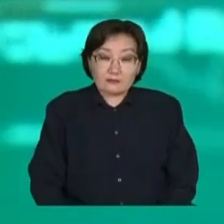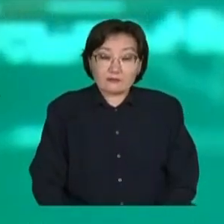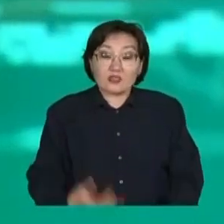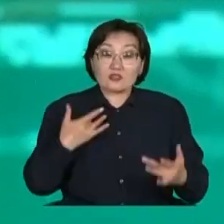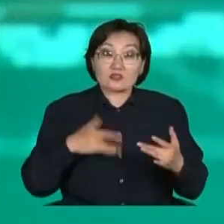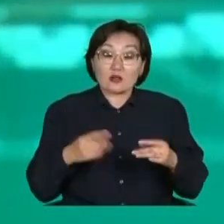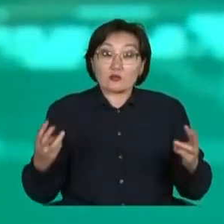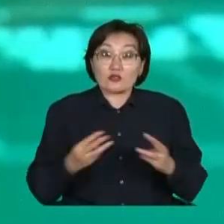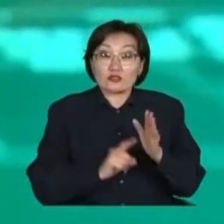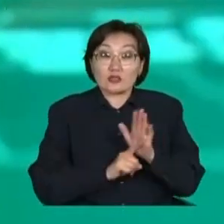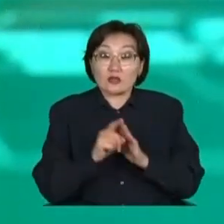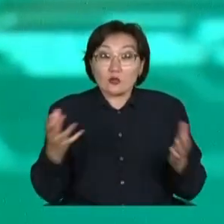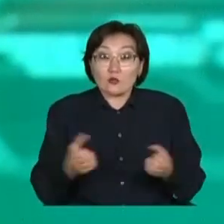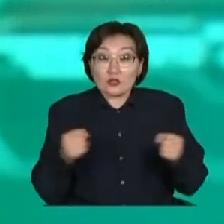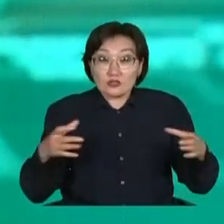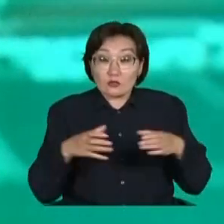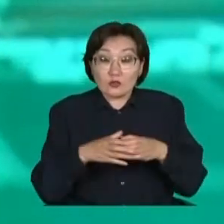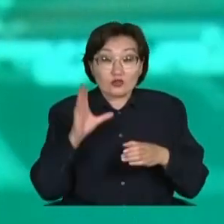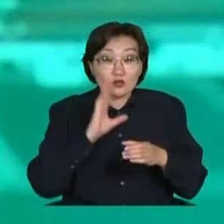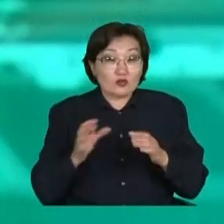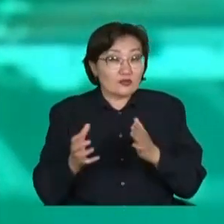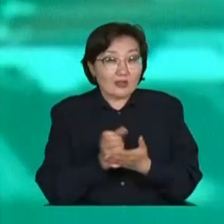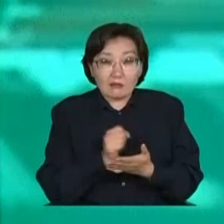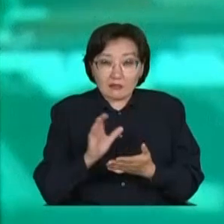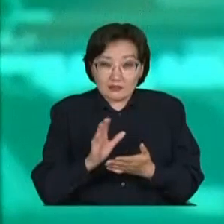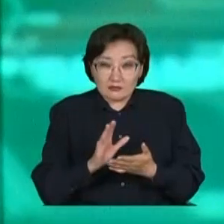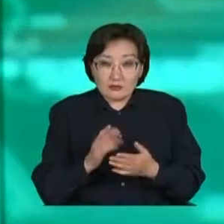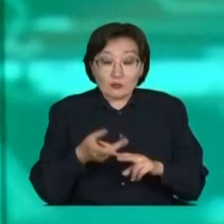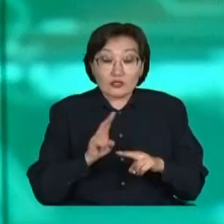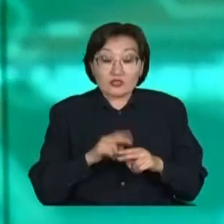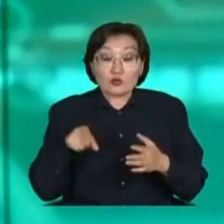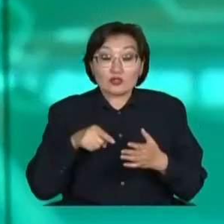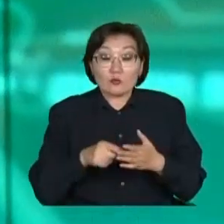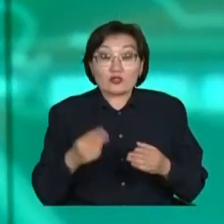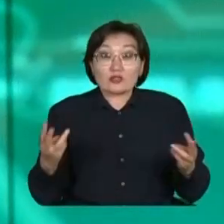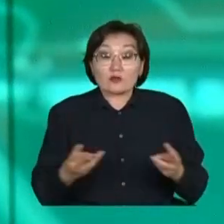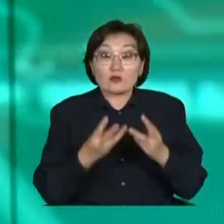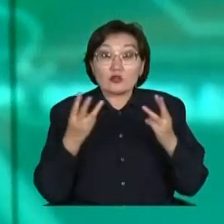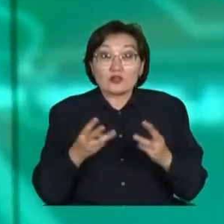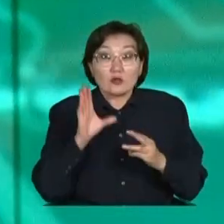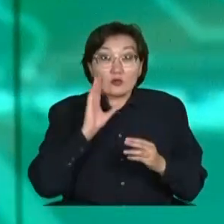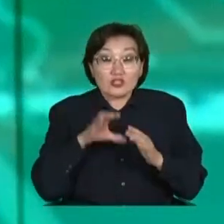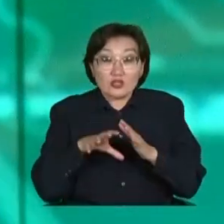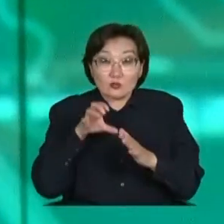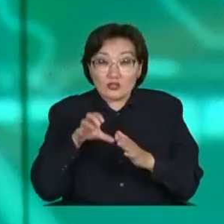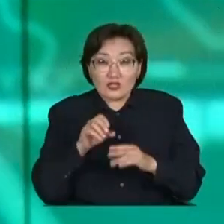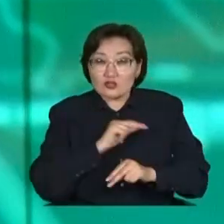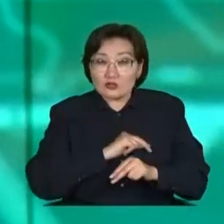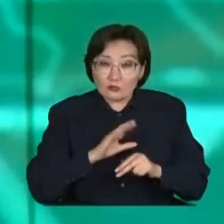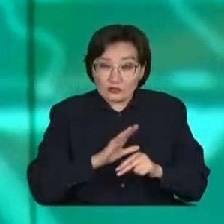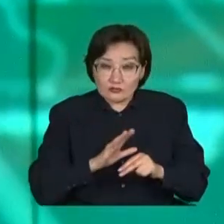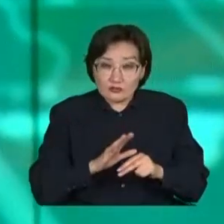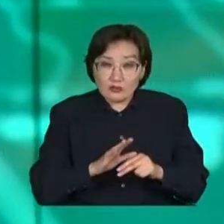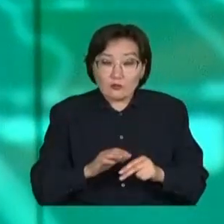Таразда өрт шықса, құтқарушылар су таппай сандалатын жағдайға жеткен, себебі шақардағы өрт гидранттарының 4-тен 1 жарамсыз. Бұл